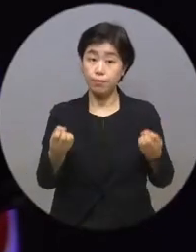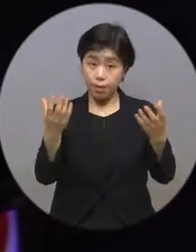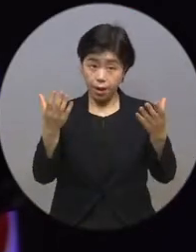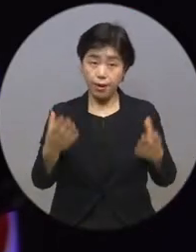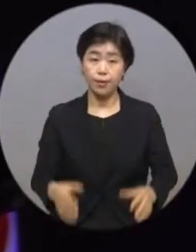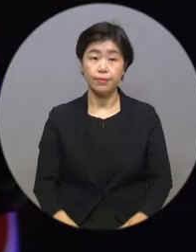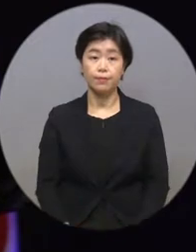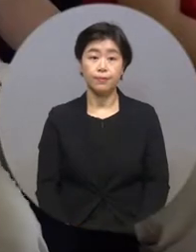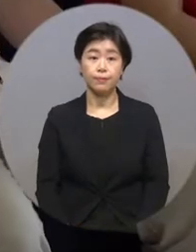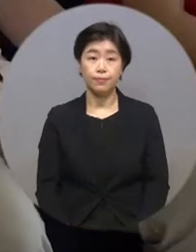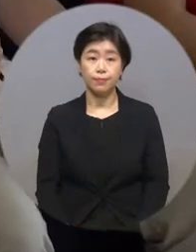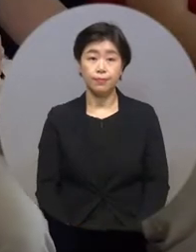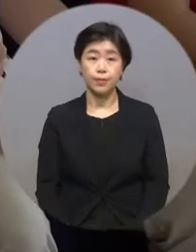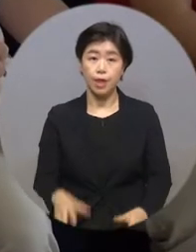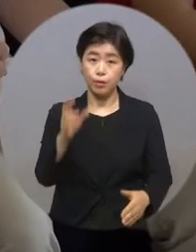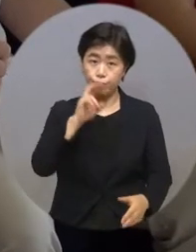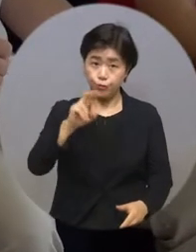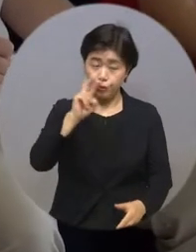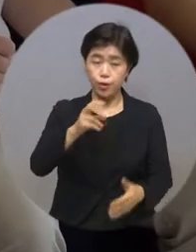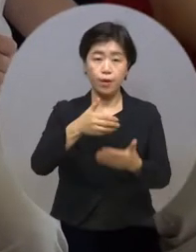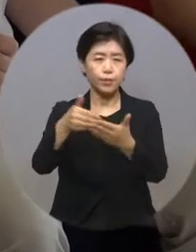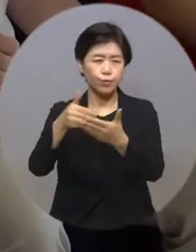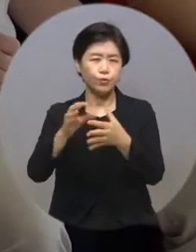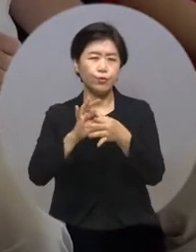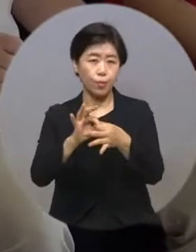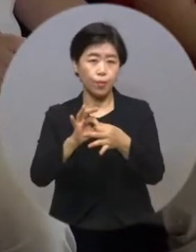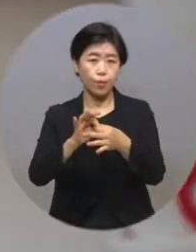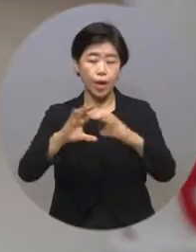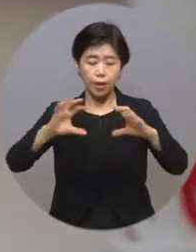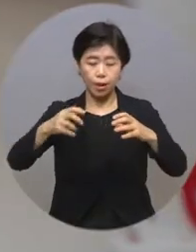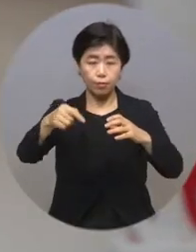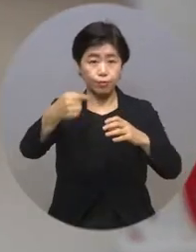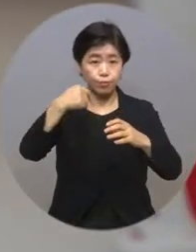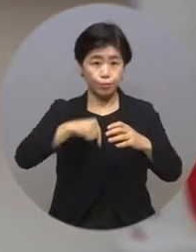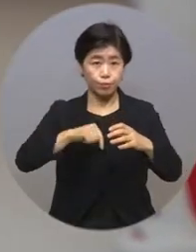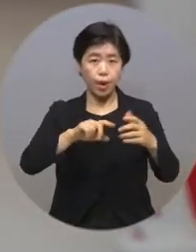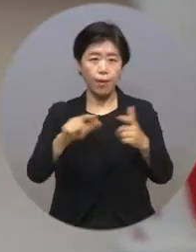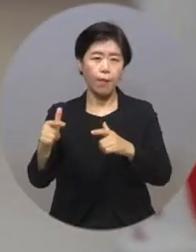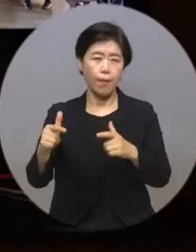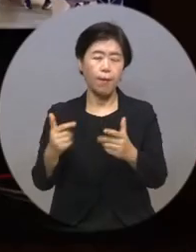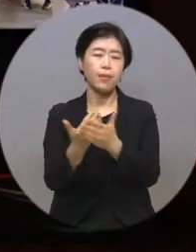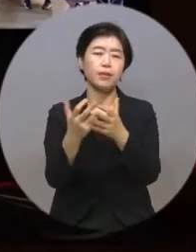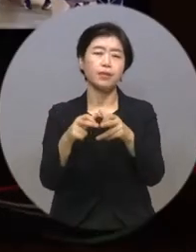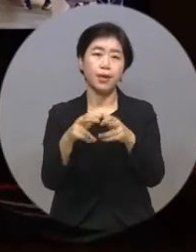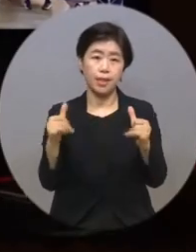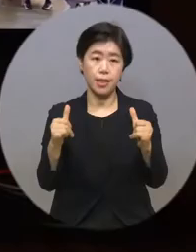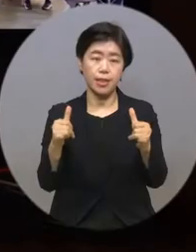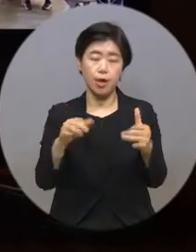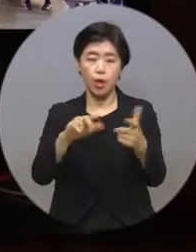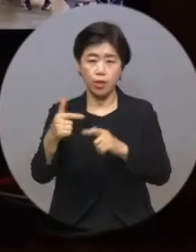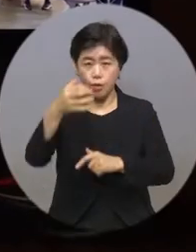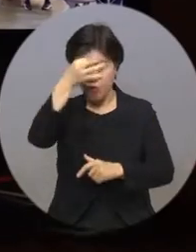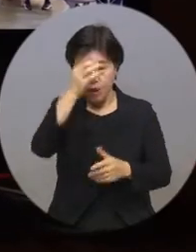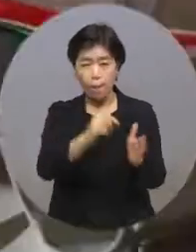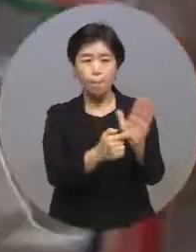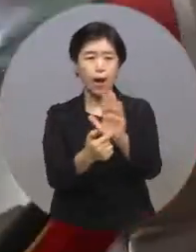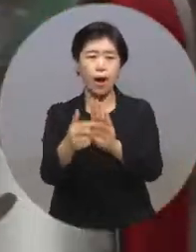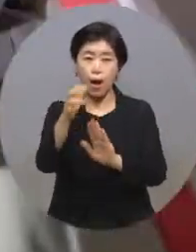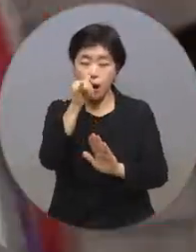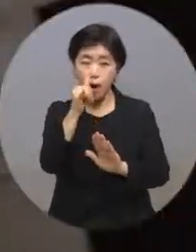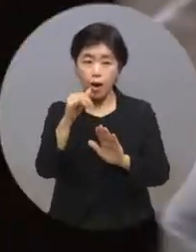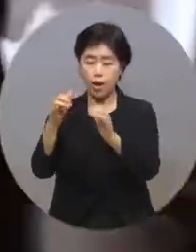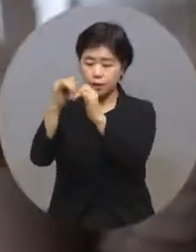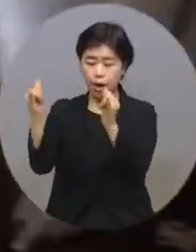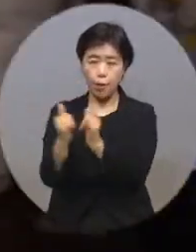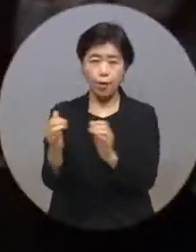아트 페스티벌은 음악과 미술을 통해서 국내 발달 장애인들의 잠재력을 발휘하고 사회적 통합을 이룰 수 있도록 하는 데 목적을